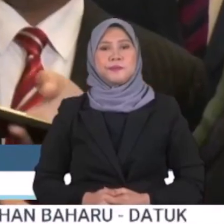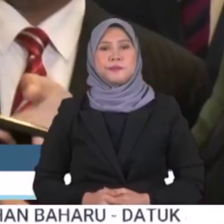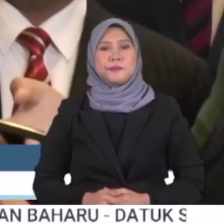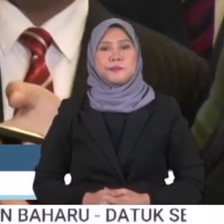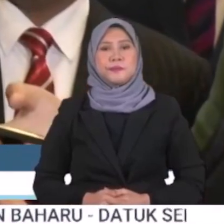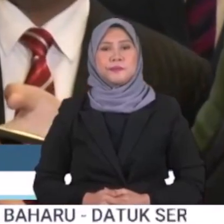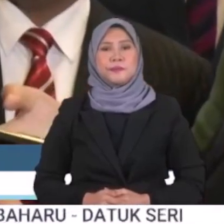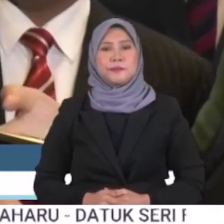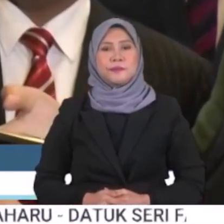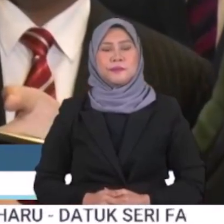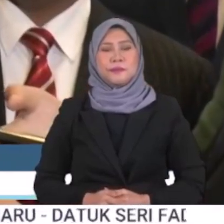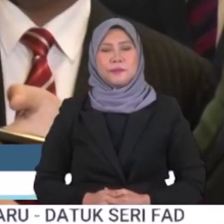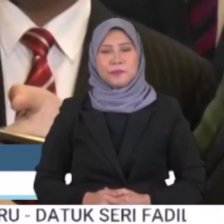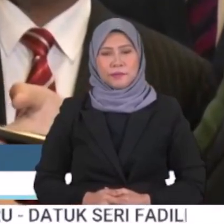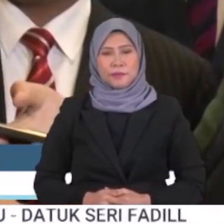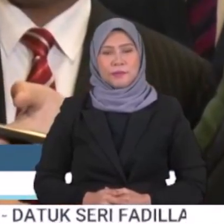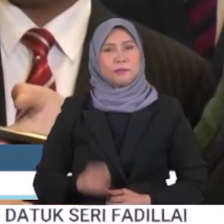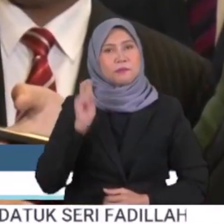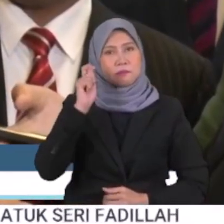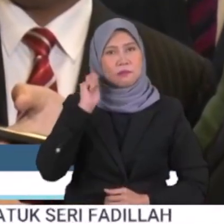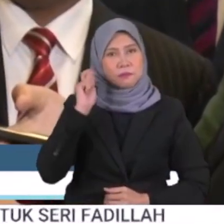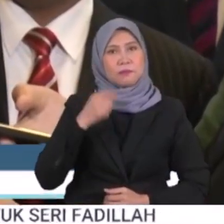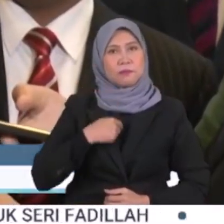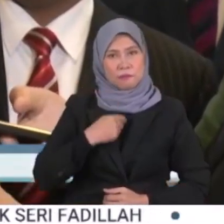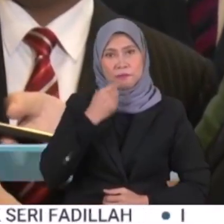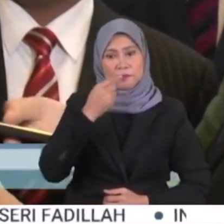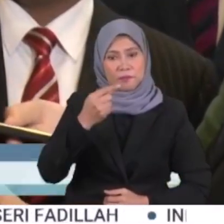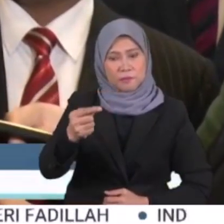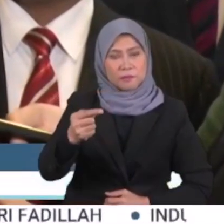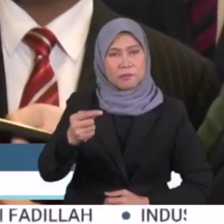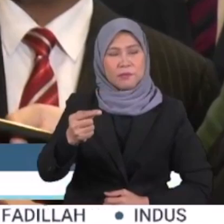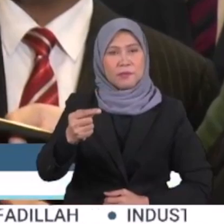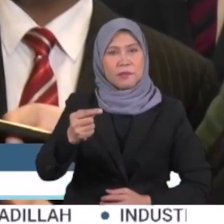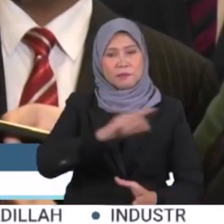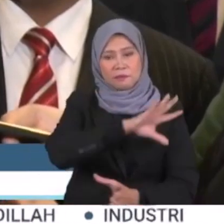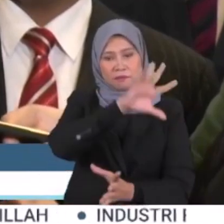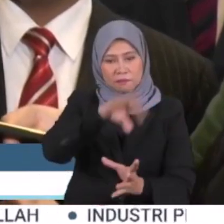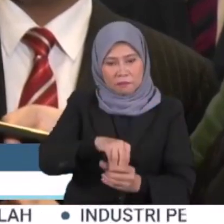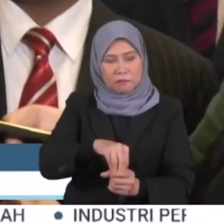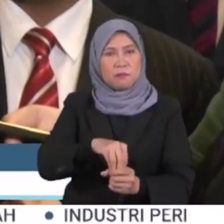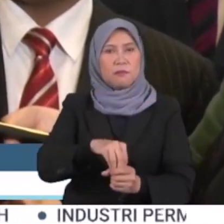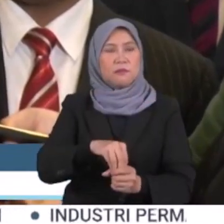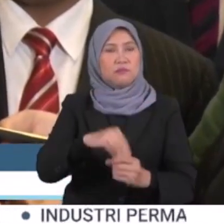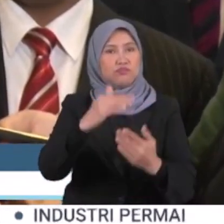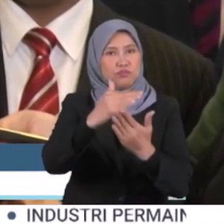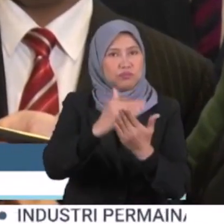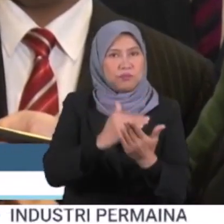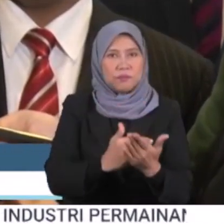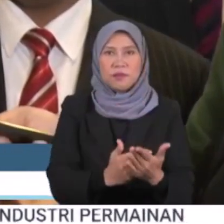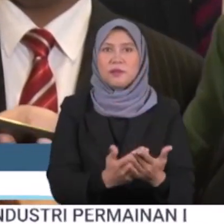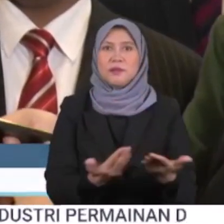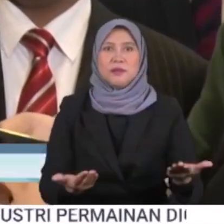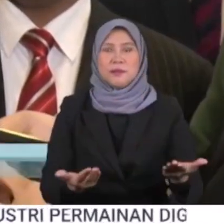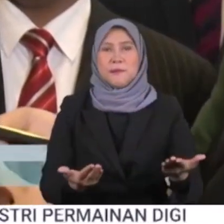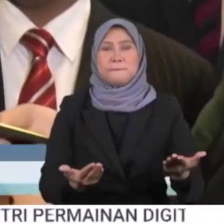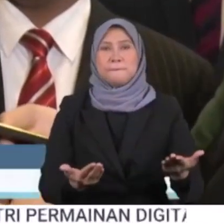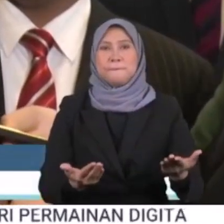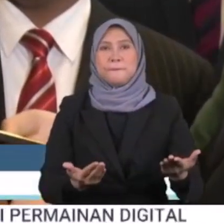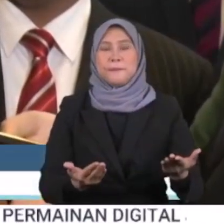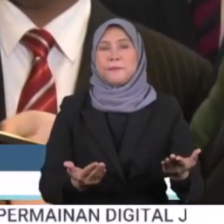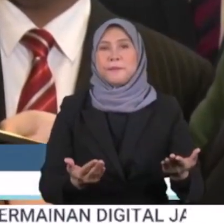Semua aspek yang tadi saya katakan, yang keterakuman dalam tu termasuklah banjir mestinya. Ya,